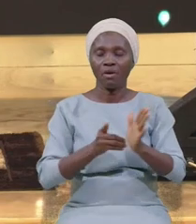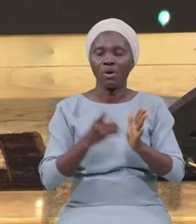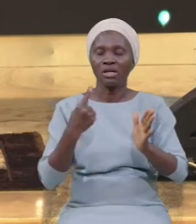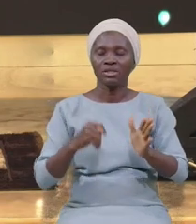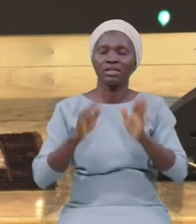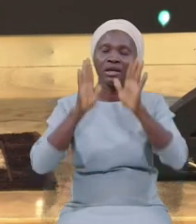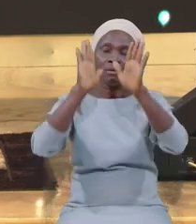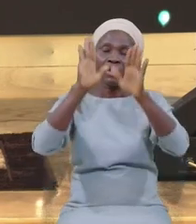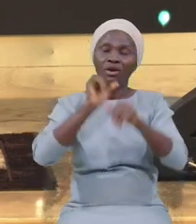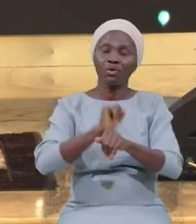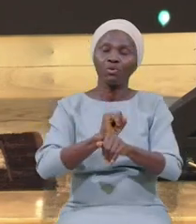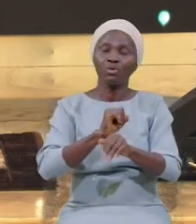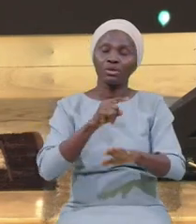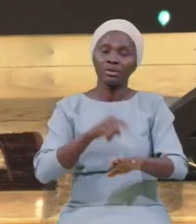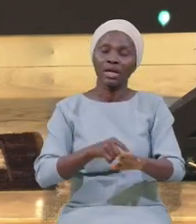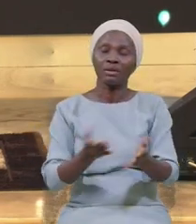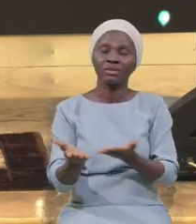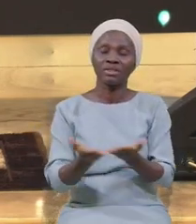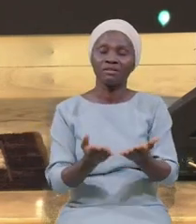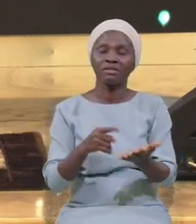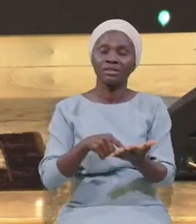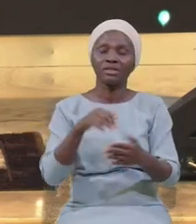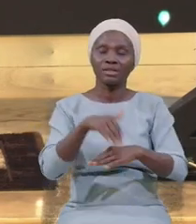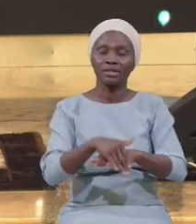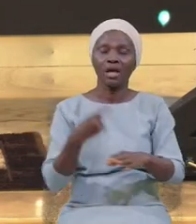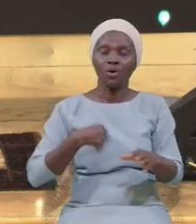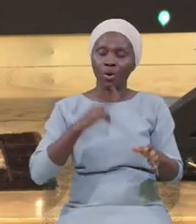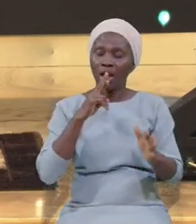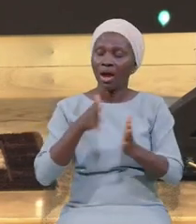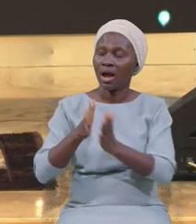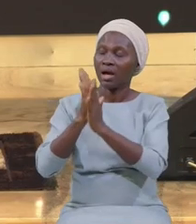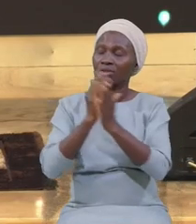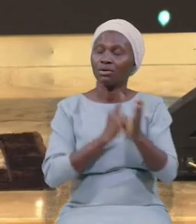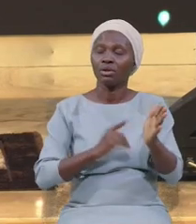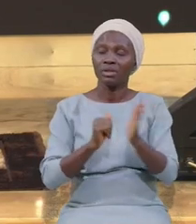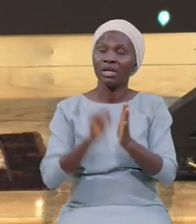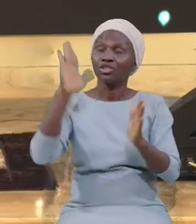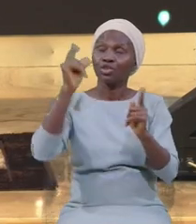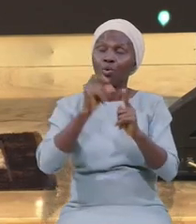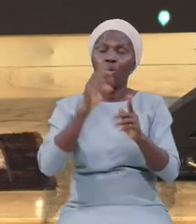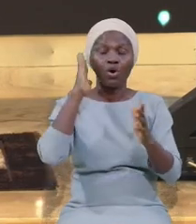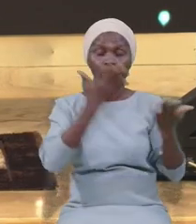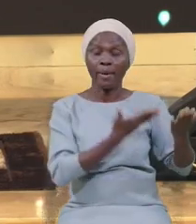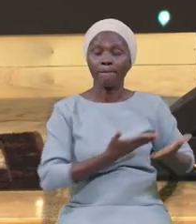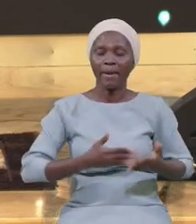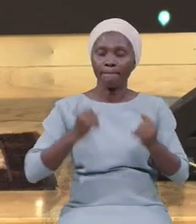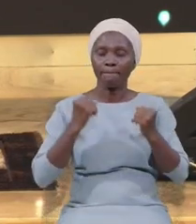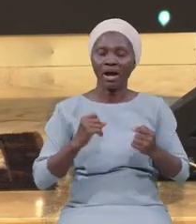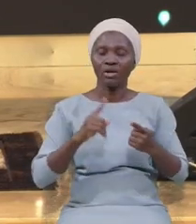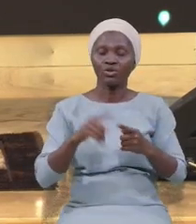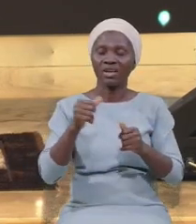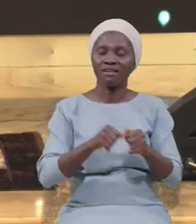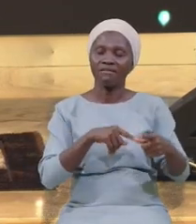le culte de miracle de ce soir. Nous demandons que ta parole apporte la puissance à toute